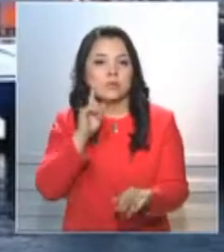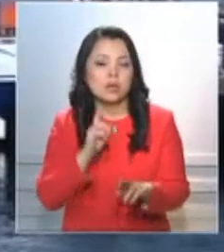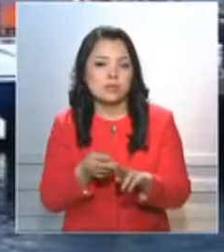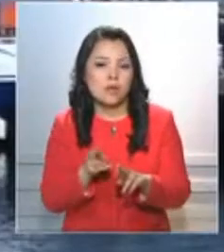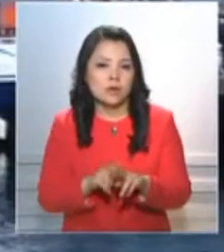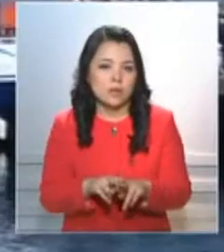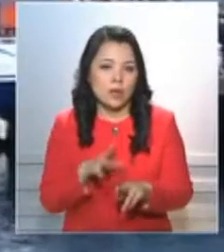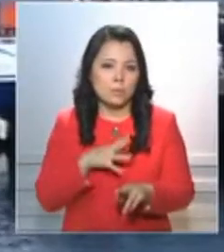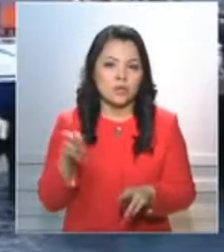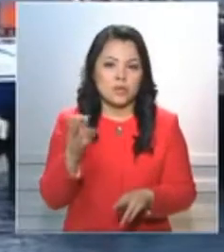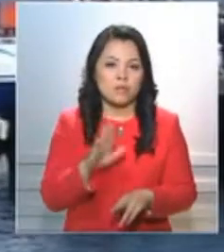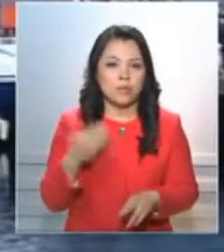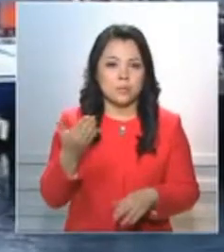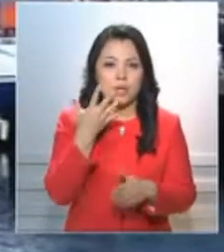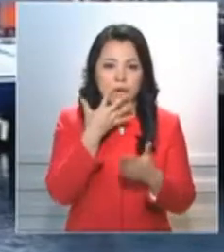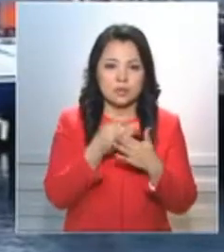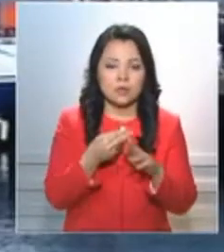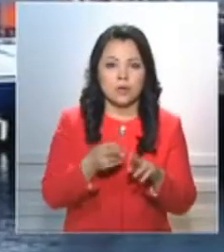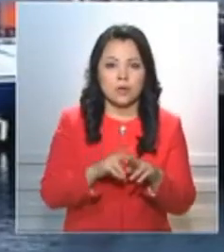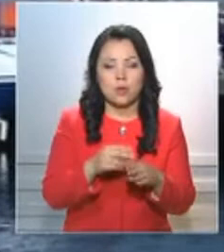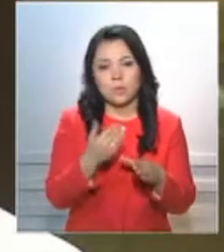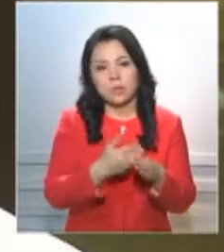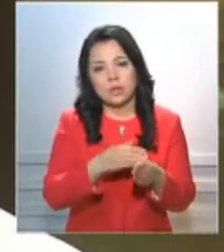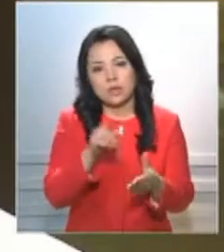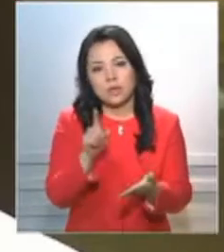болғандықтан бүкіл Еуропа бұл елге жәрдем бермек.